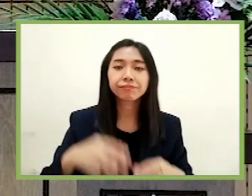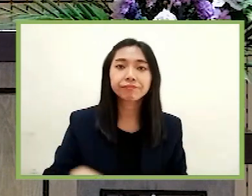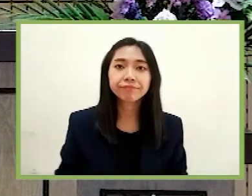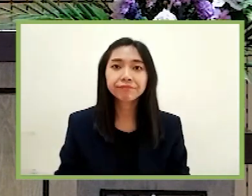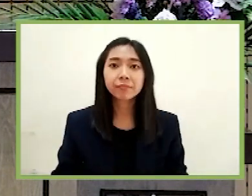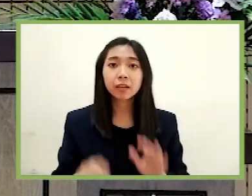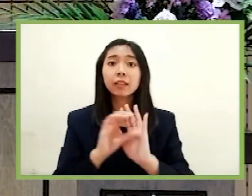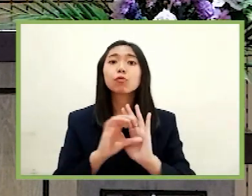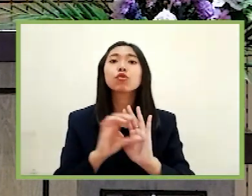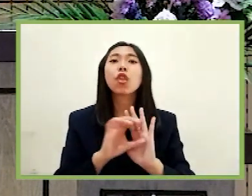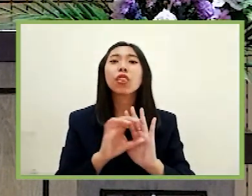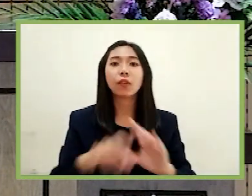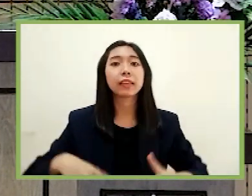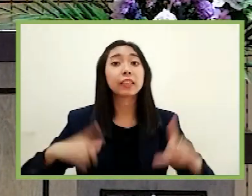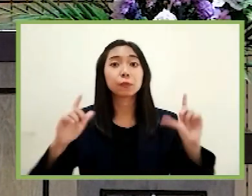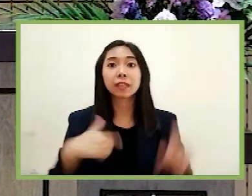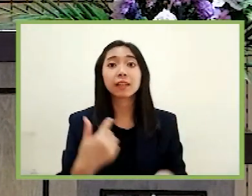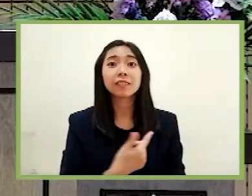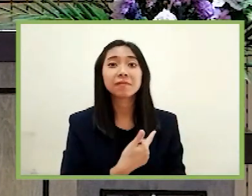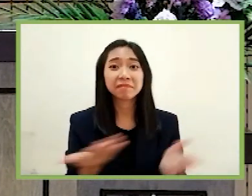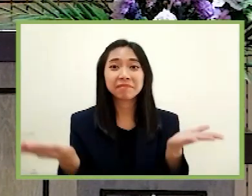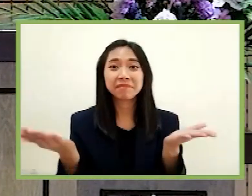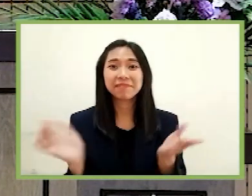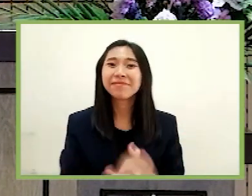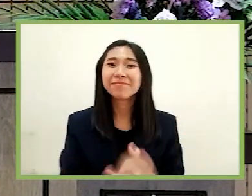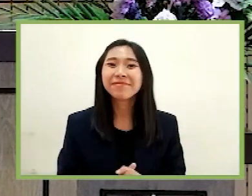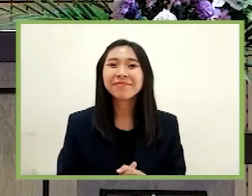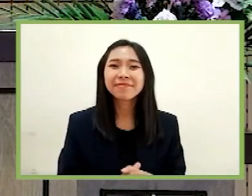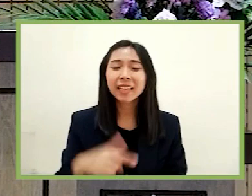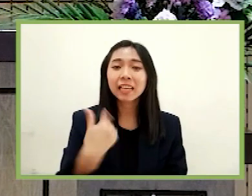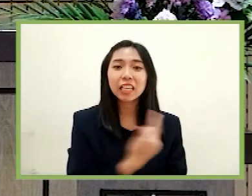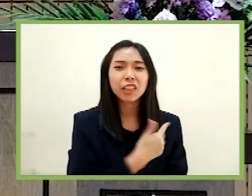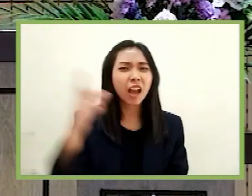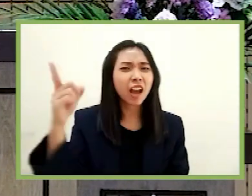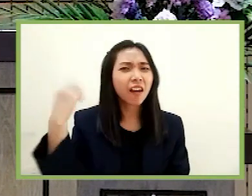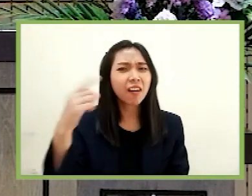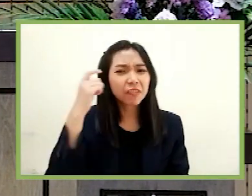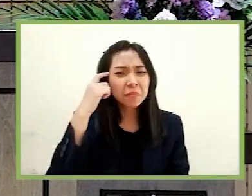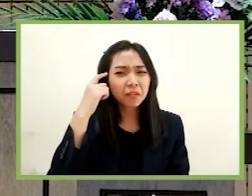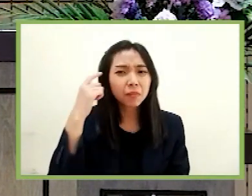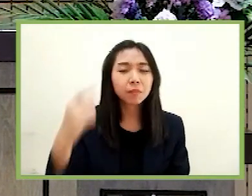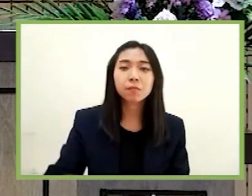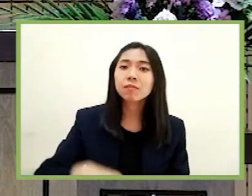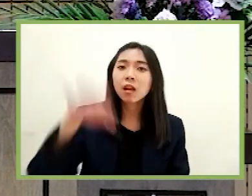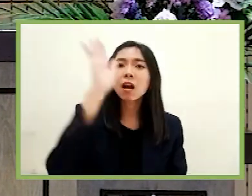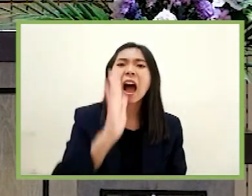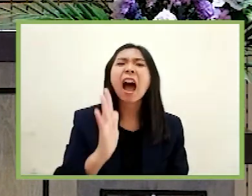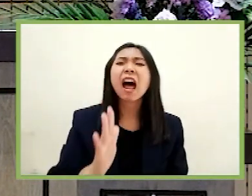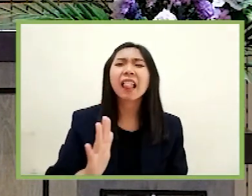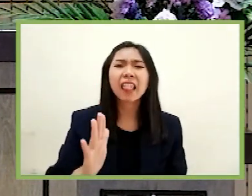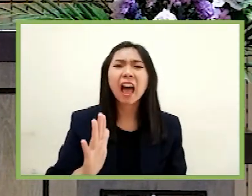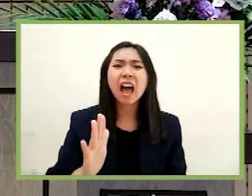cerminan gambaran kehidupan kita Kita ini hanya perlu Ya Allah memenuhi